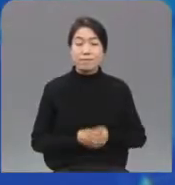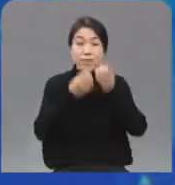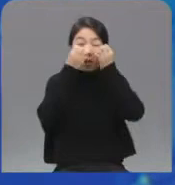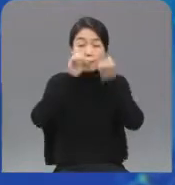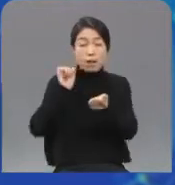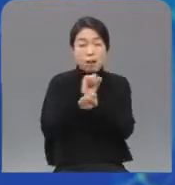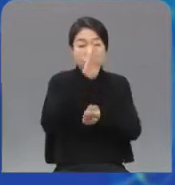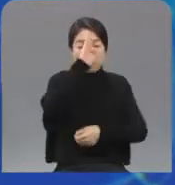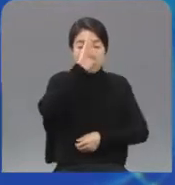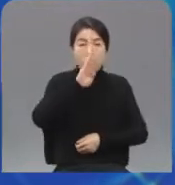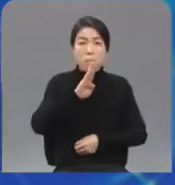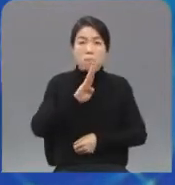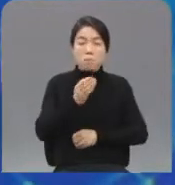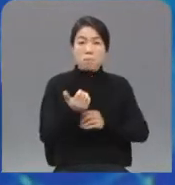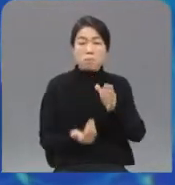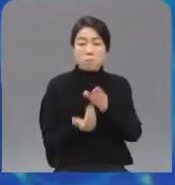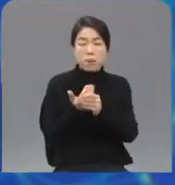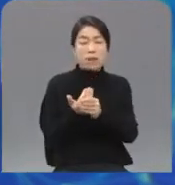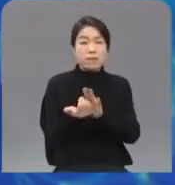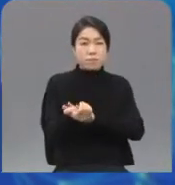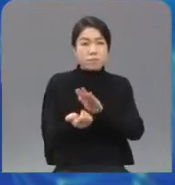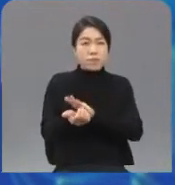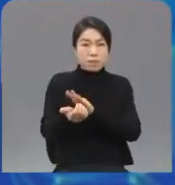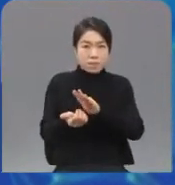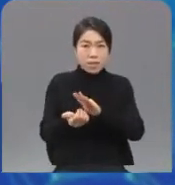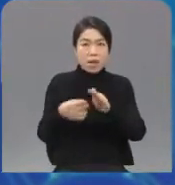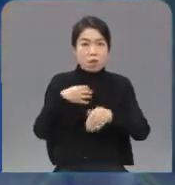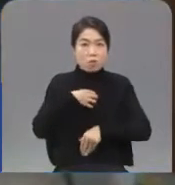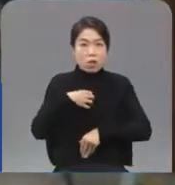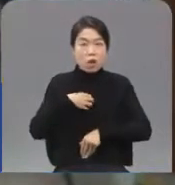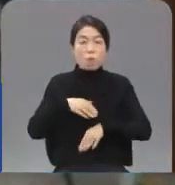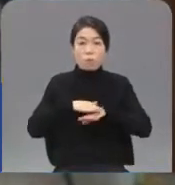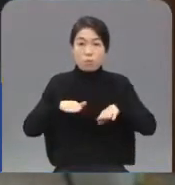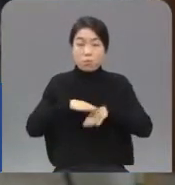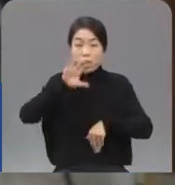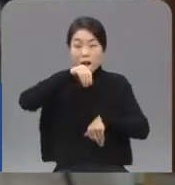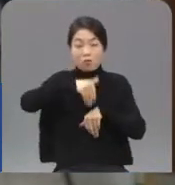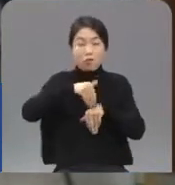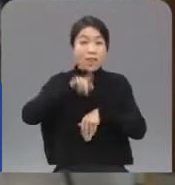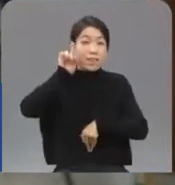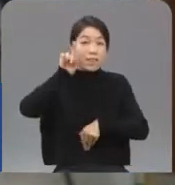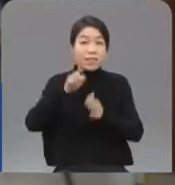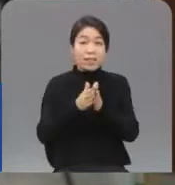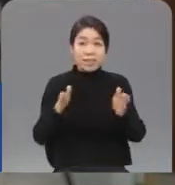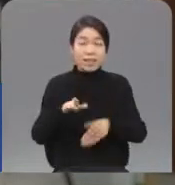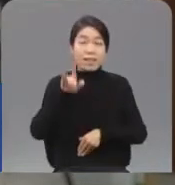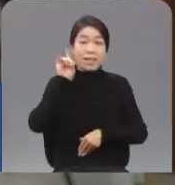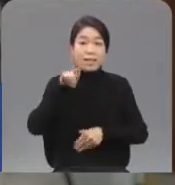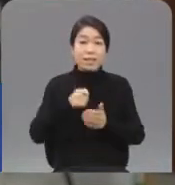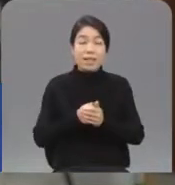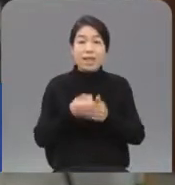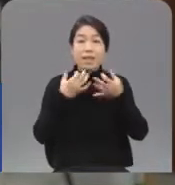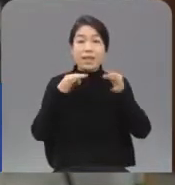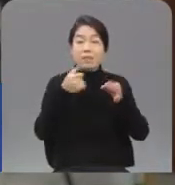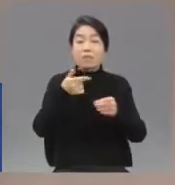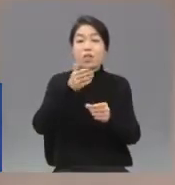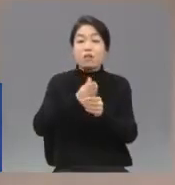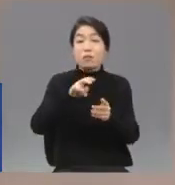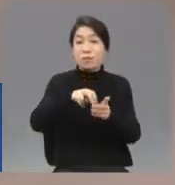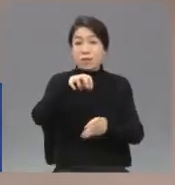신종감염병 발생에 대비한 위기관리 대응훈련이 내일 실시됩니다 광주시는 내일 김대중